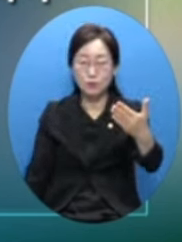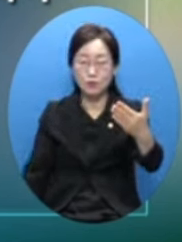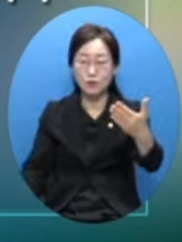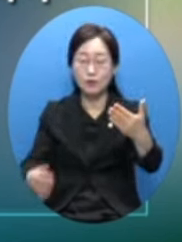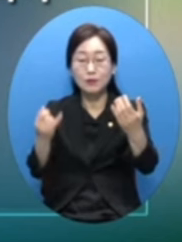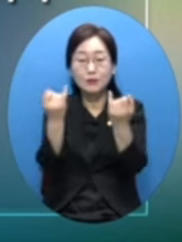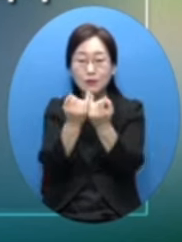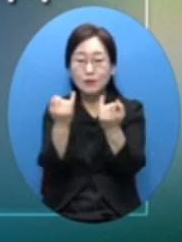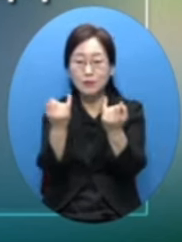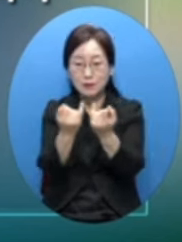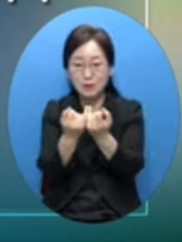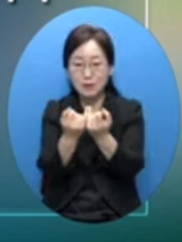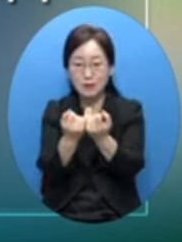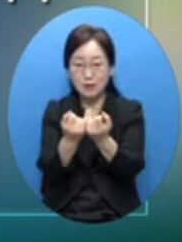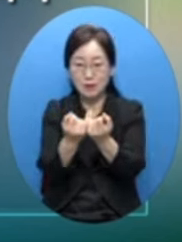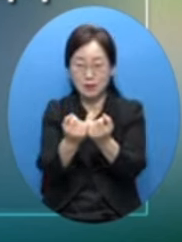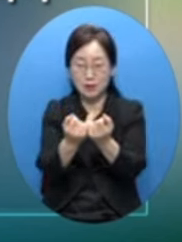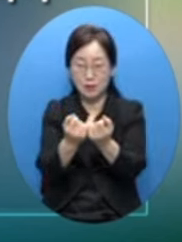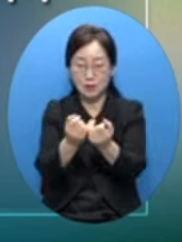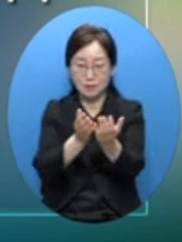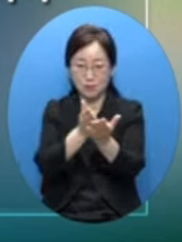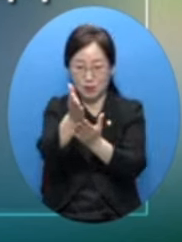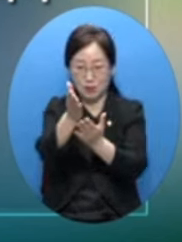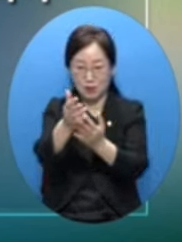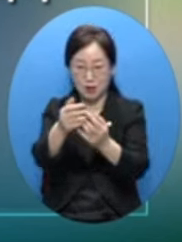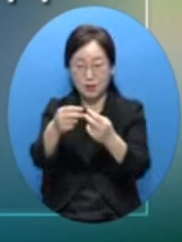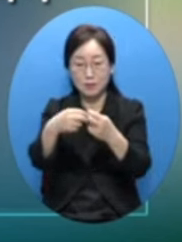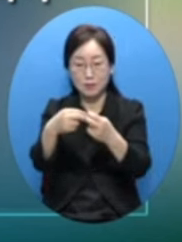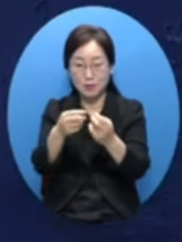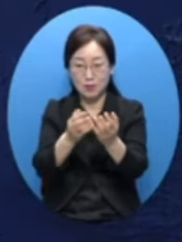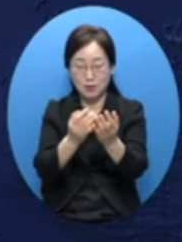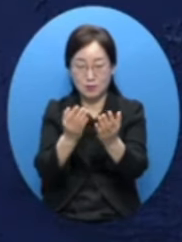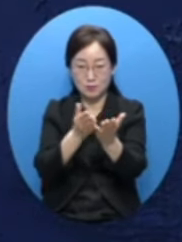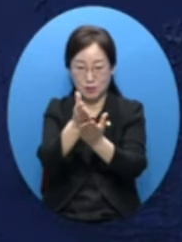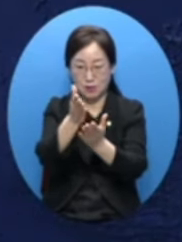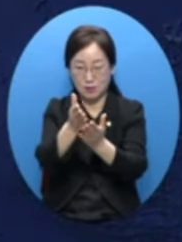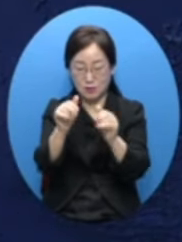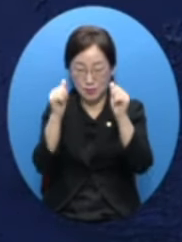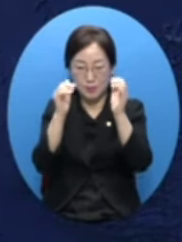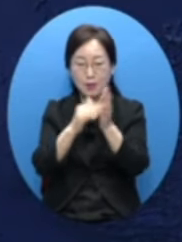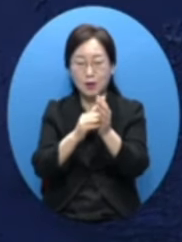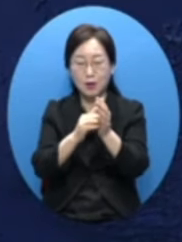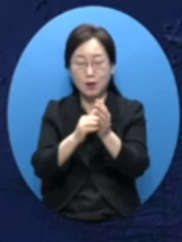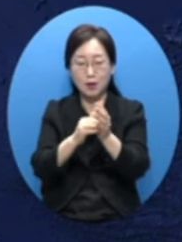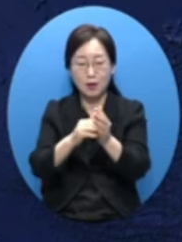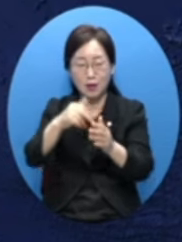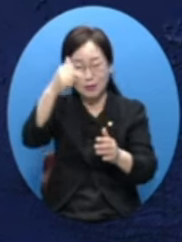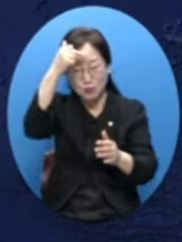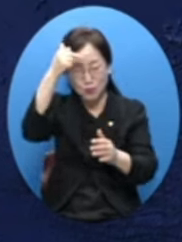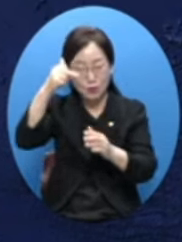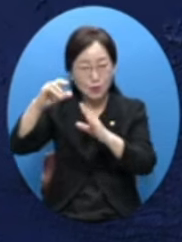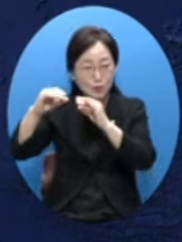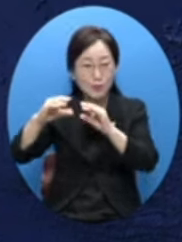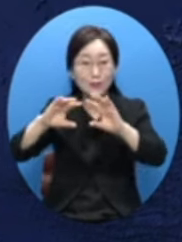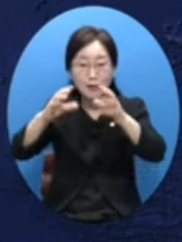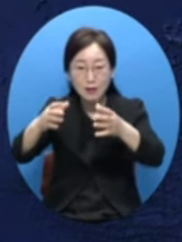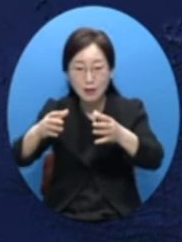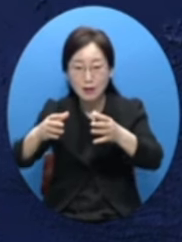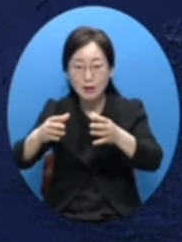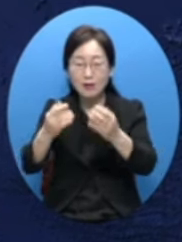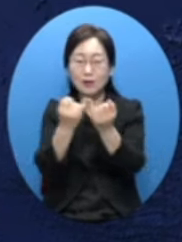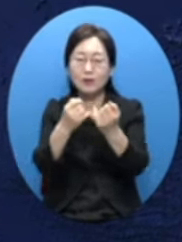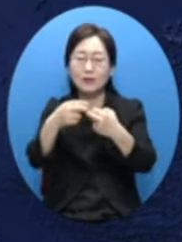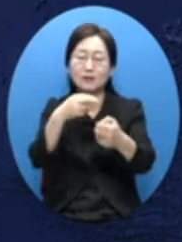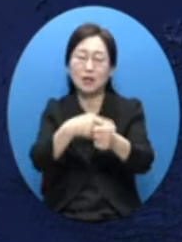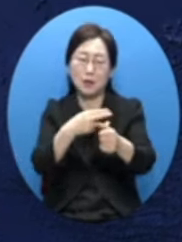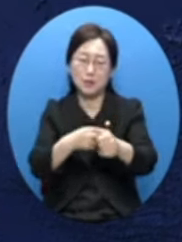여자 의과대학을 졸업한 후에 조선이라는 나라에 여자 의사가 필요하다. 이 조선은